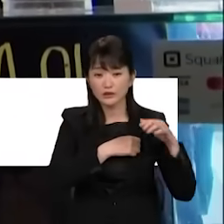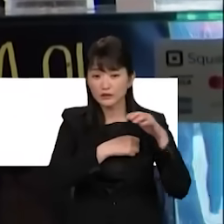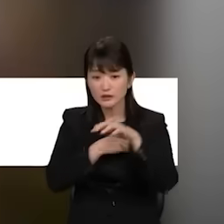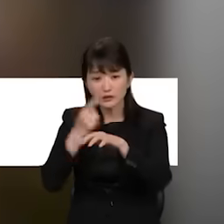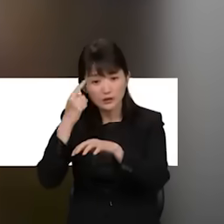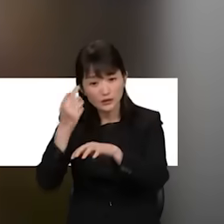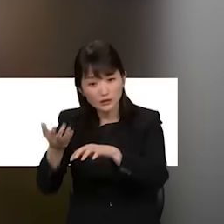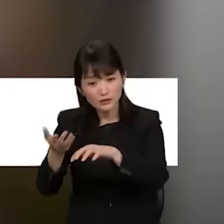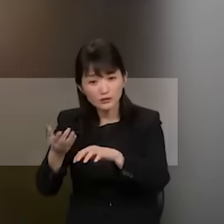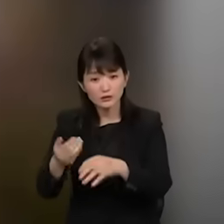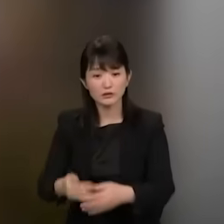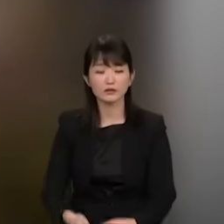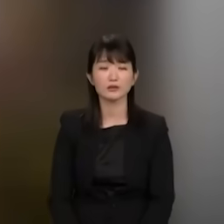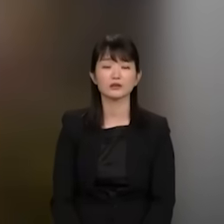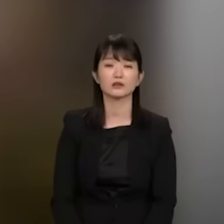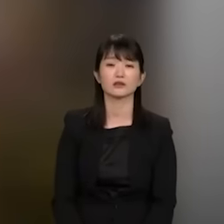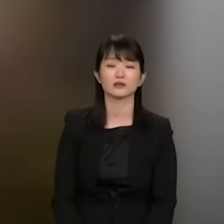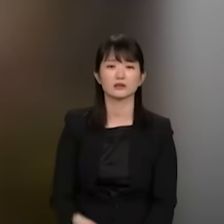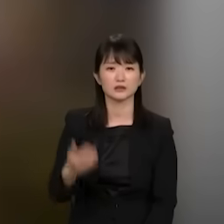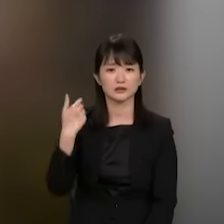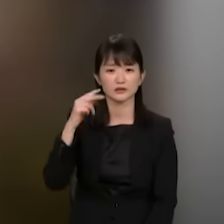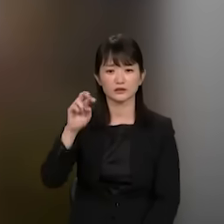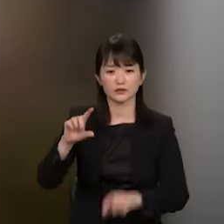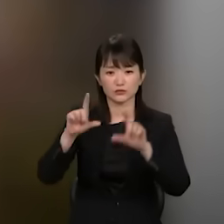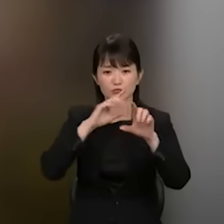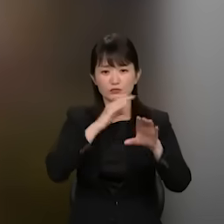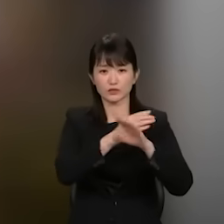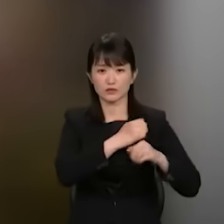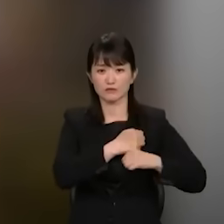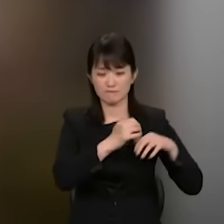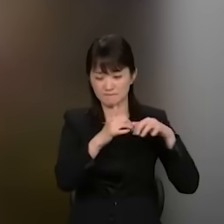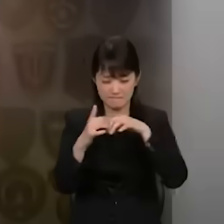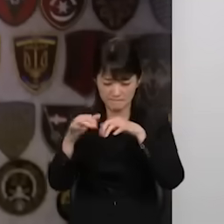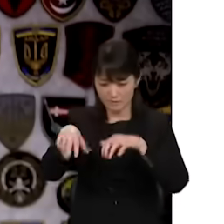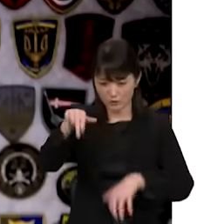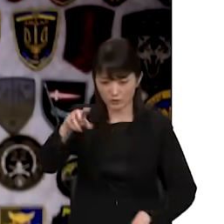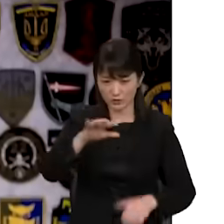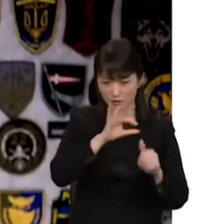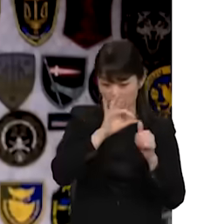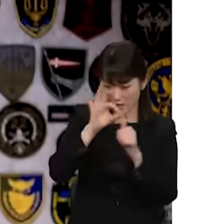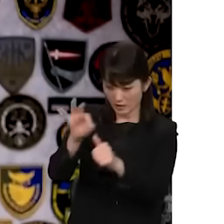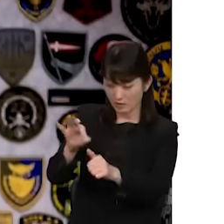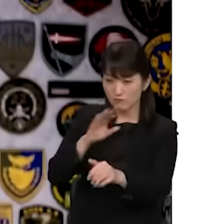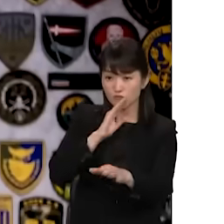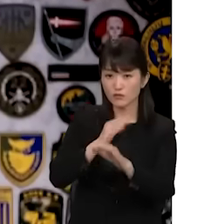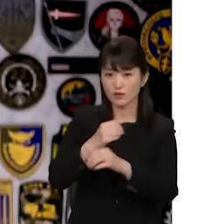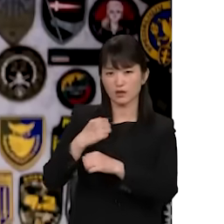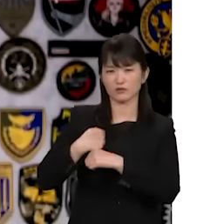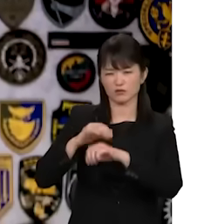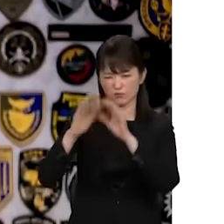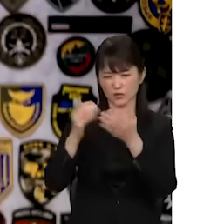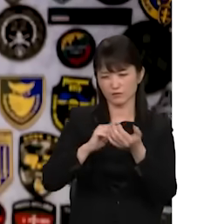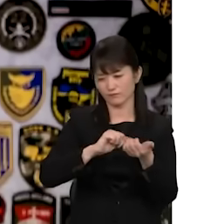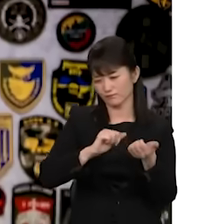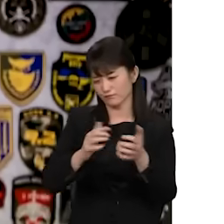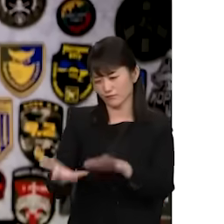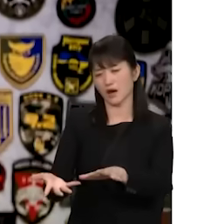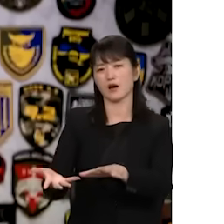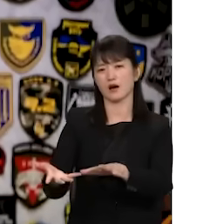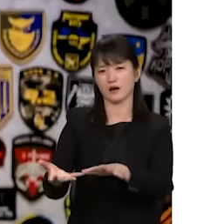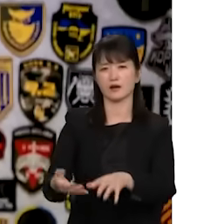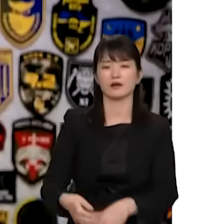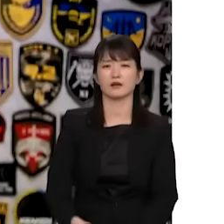Ukrainian strike back. 지난 25일 북한군이 격전지인 쿠르스크에 투입돼 북한군이 사실상 전멸했다는 주장도